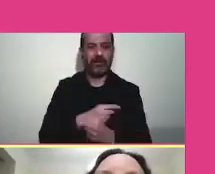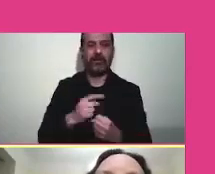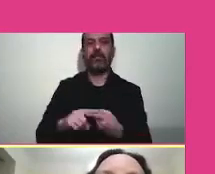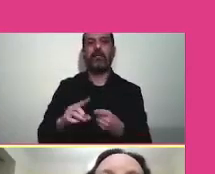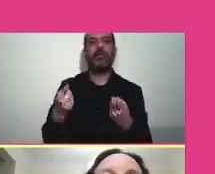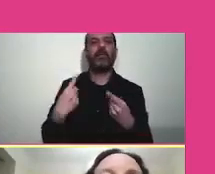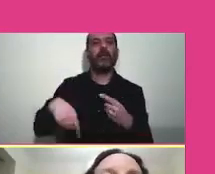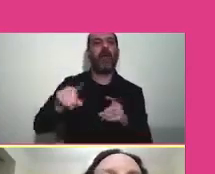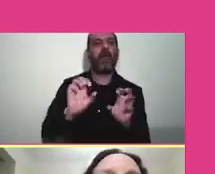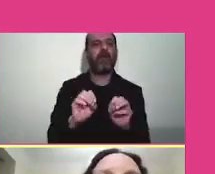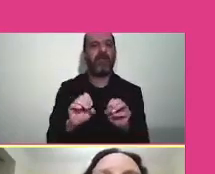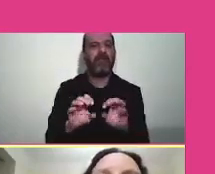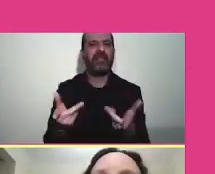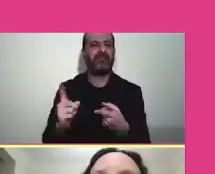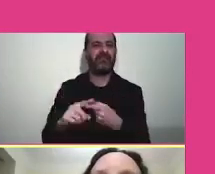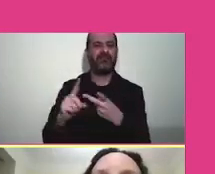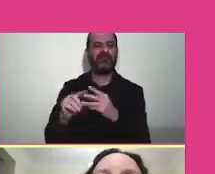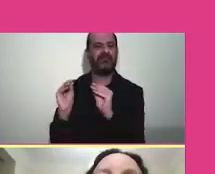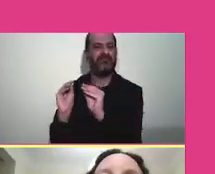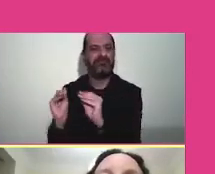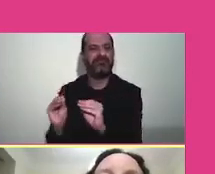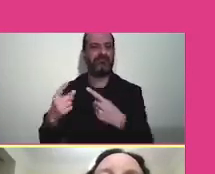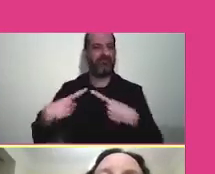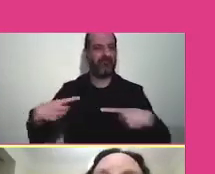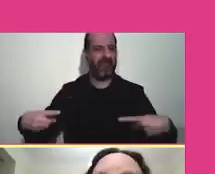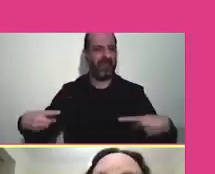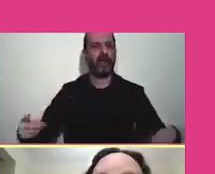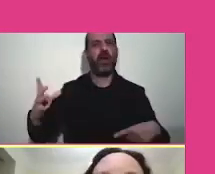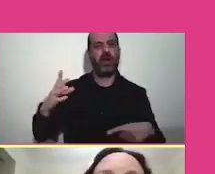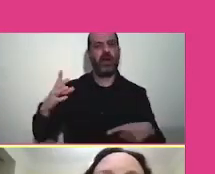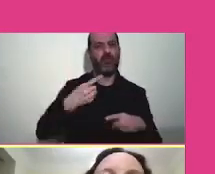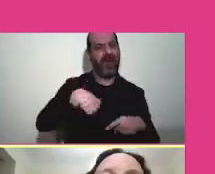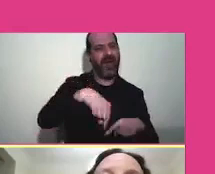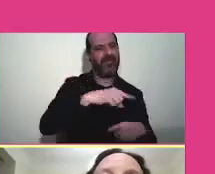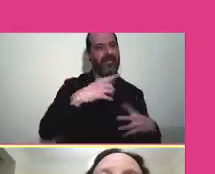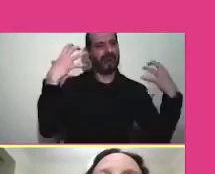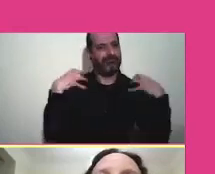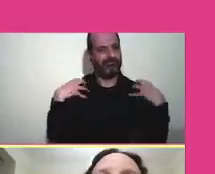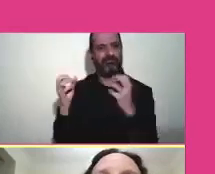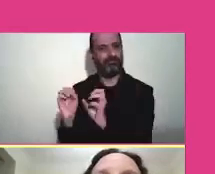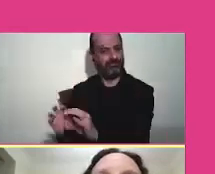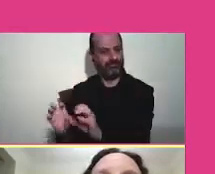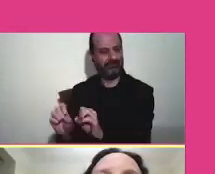εκπαιδευτές, φροντιστές, ανθρώπων με αναπηρίες, αλλά και εκπαιδευτικοί.